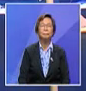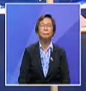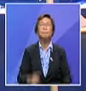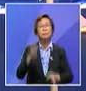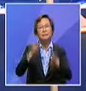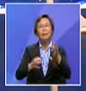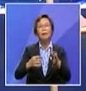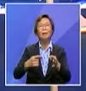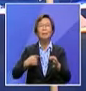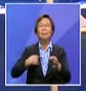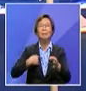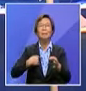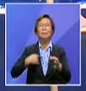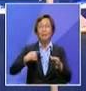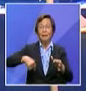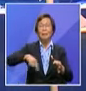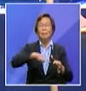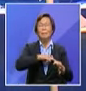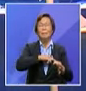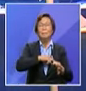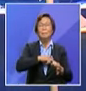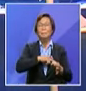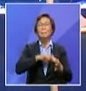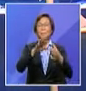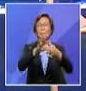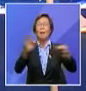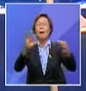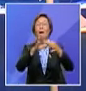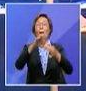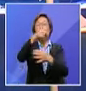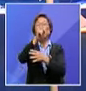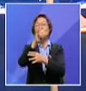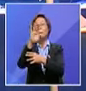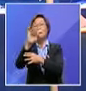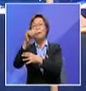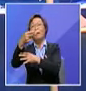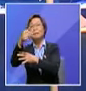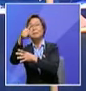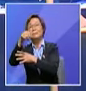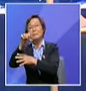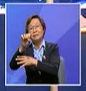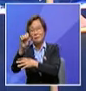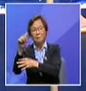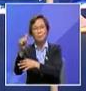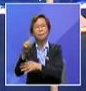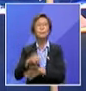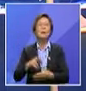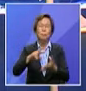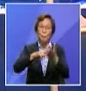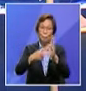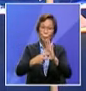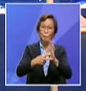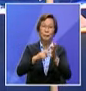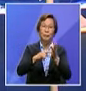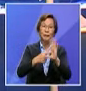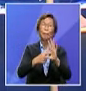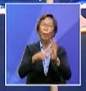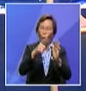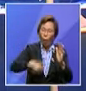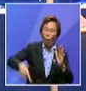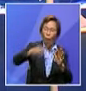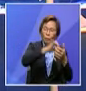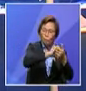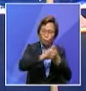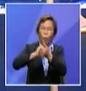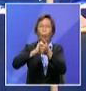buta pengembus lesung, nan bisu penggera ayam, nan lumpuh penghuni rumah. Di